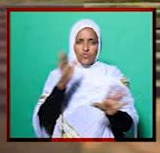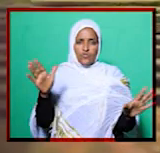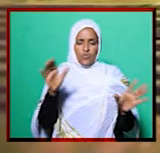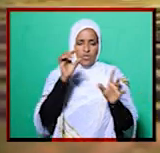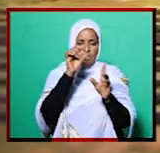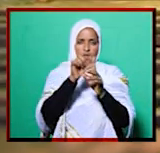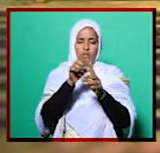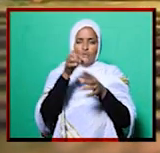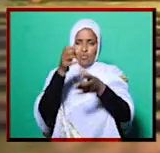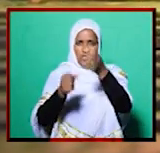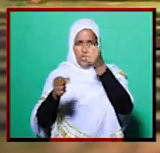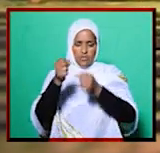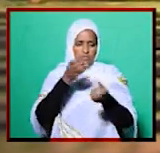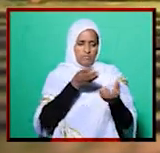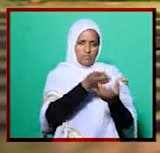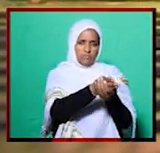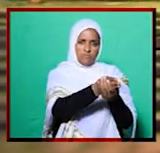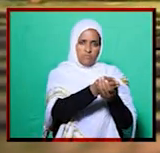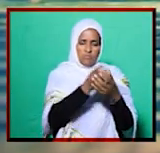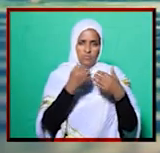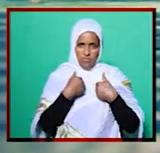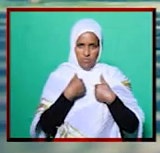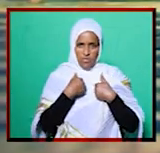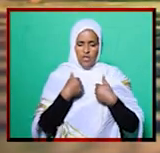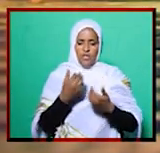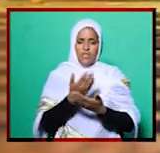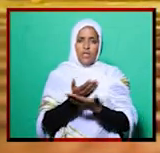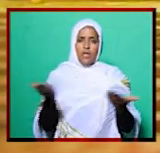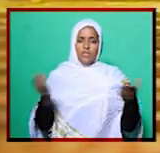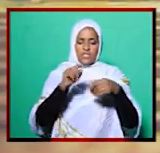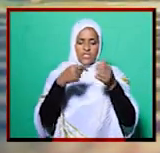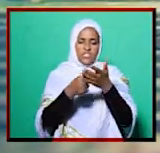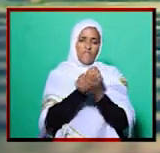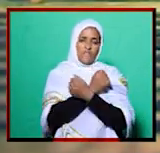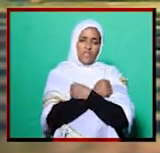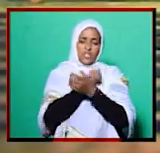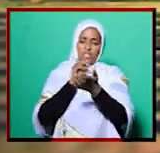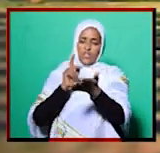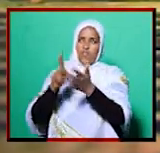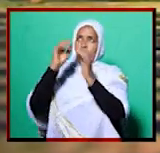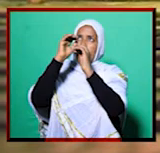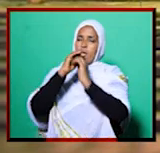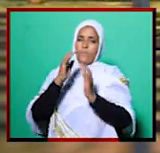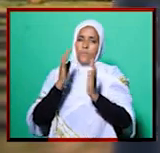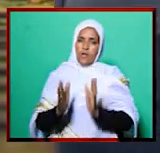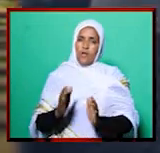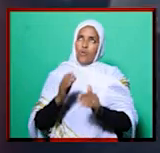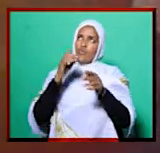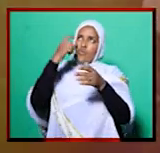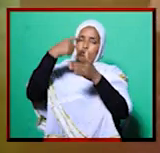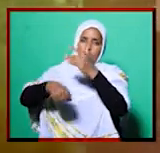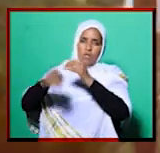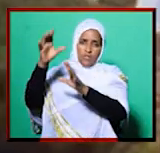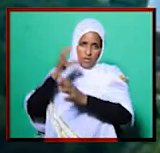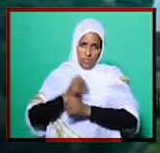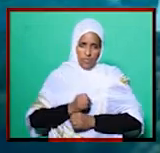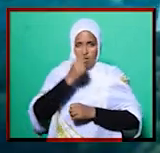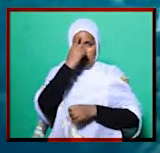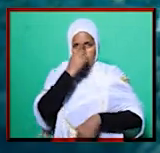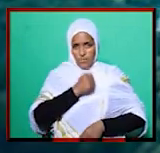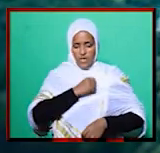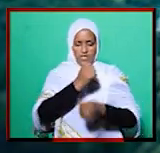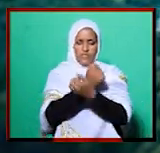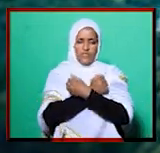ወተት ትመግባቸዋለች። ታዲያ ስለ ፍቅር የተከፈለውን አምላካዊ ዋጋ ተቀብላናምና ስለ